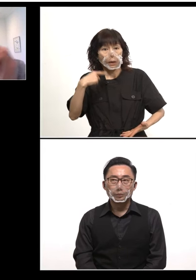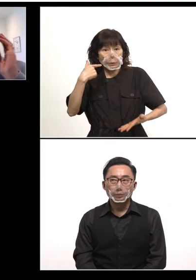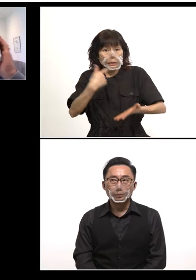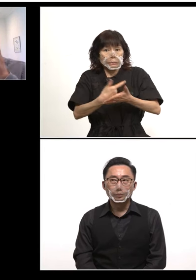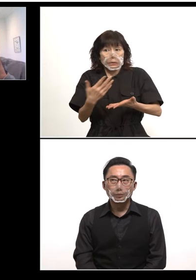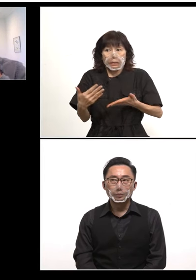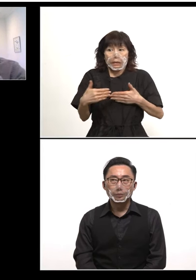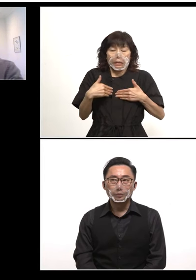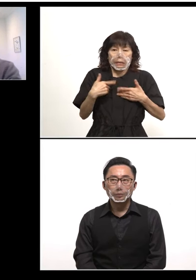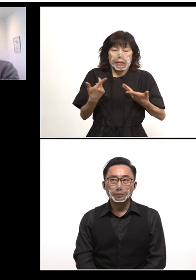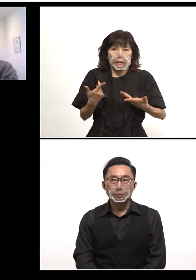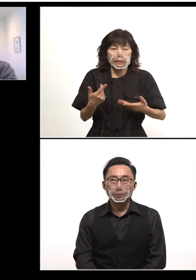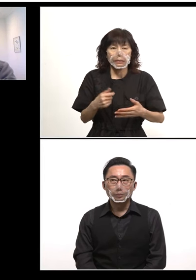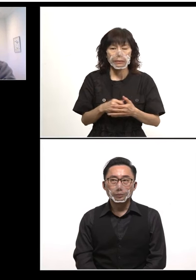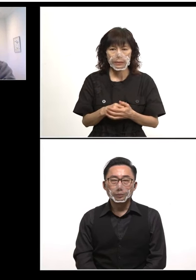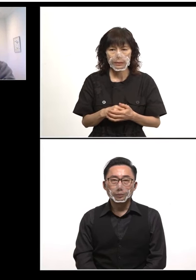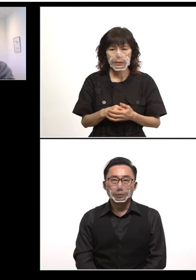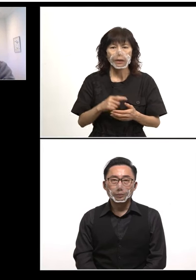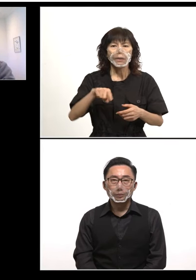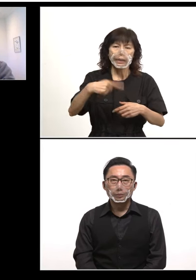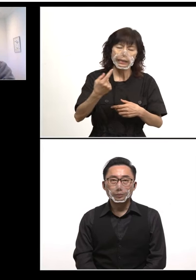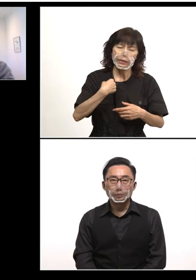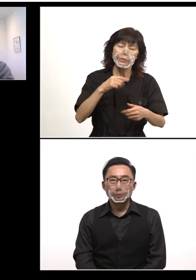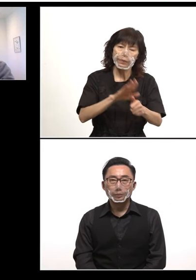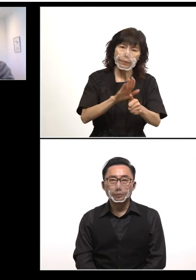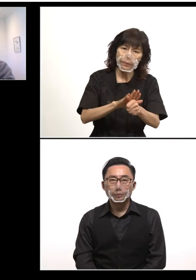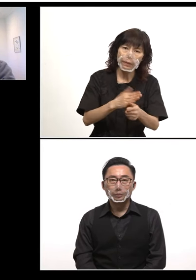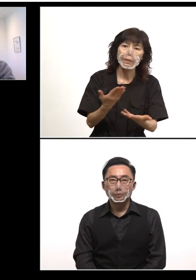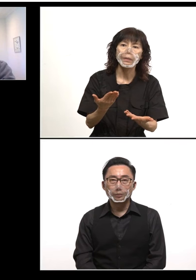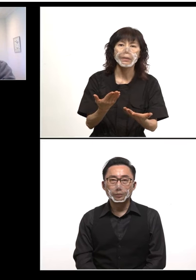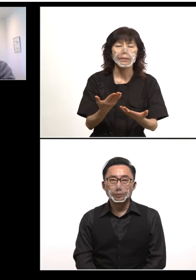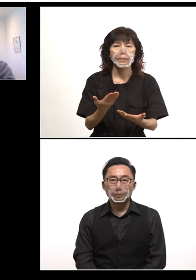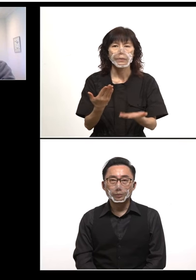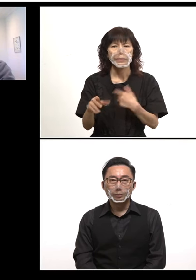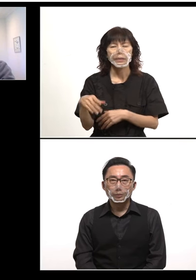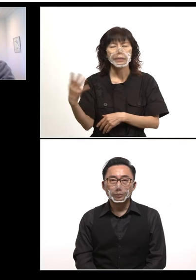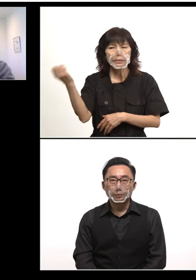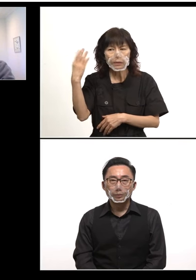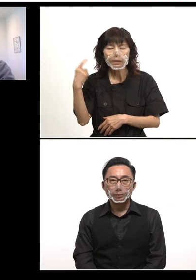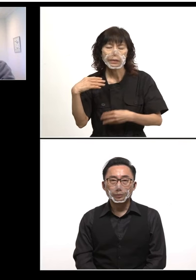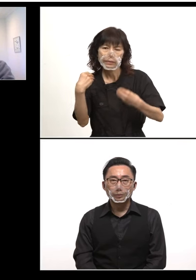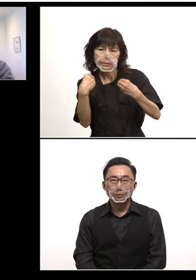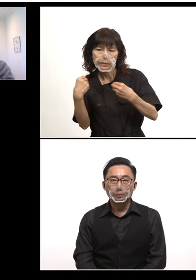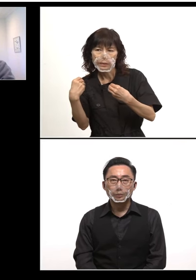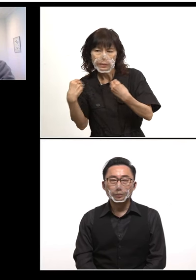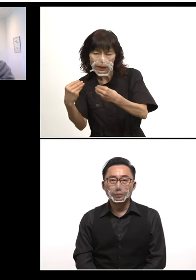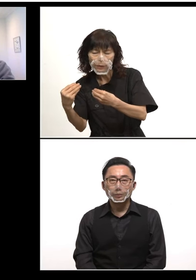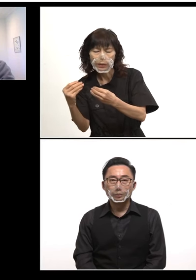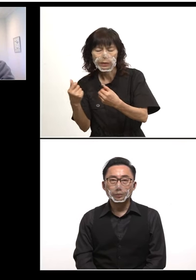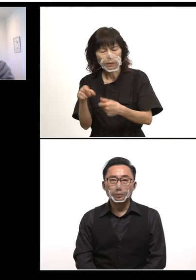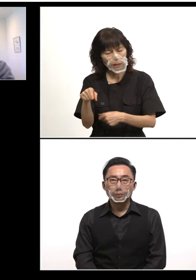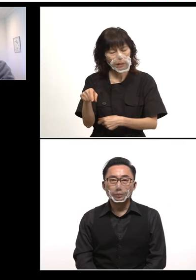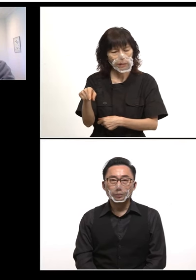事，所以就要做好多額外嘅嘢，或者甚至我就係聽一啲教學上面的朋友分享都覺得